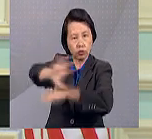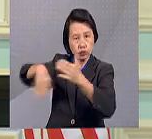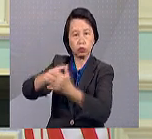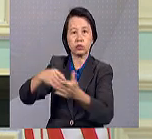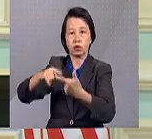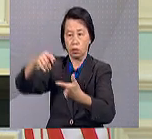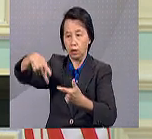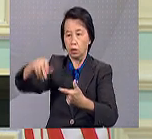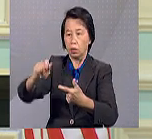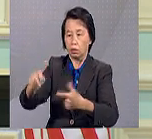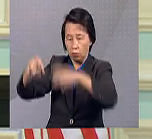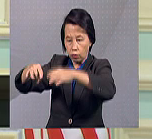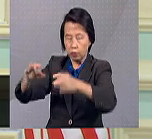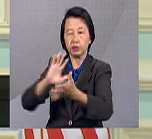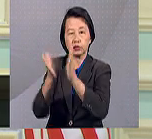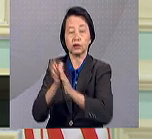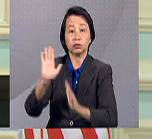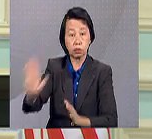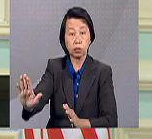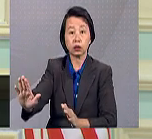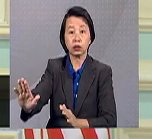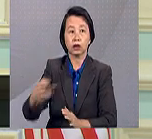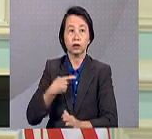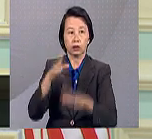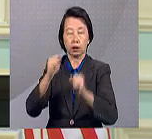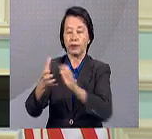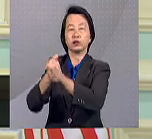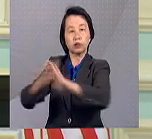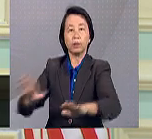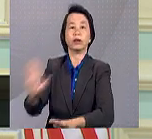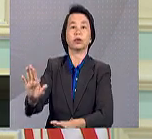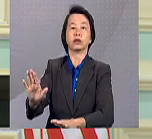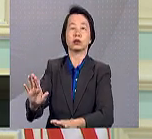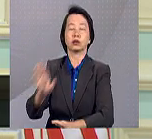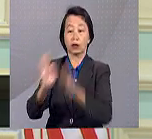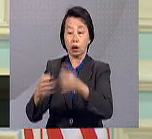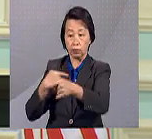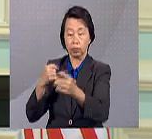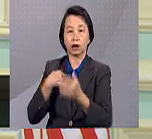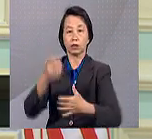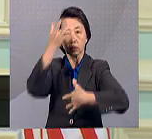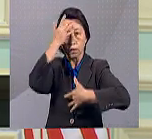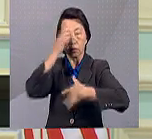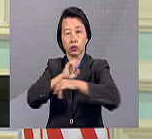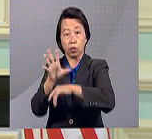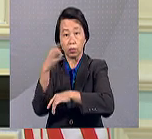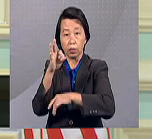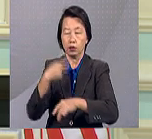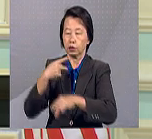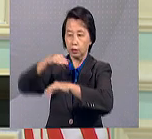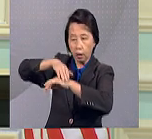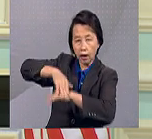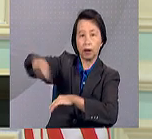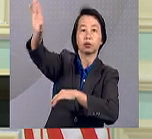ini supaya mereka kita dapat selamatkan jikalau mereka COVID positif. Dan kita